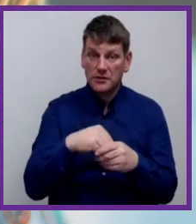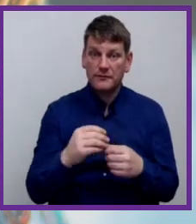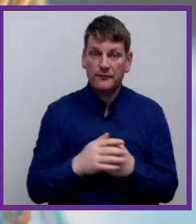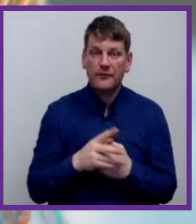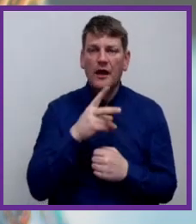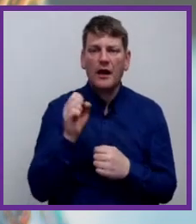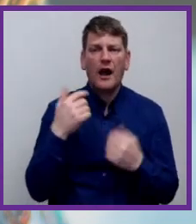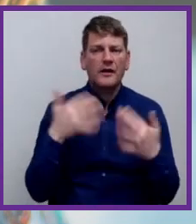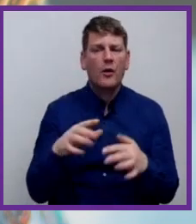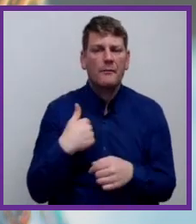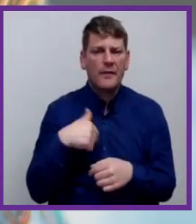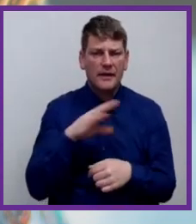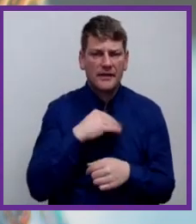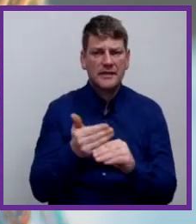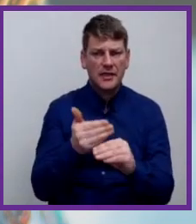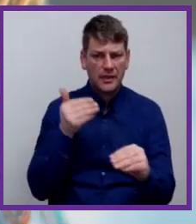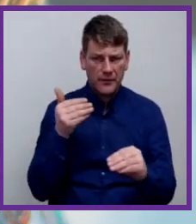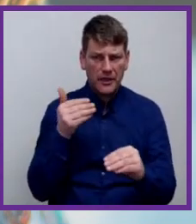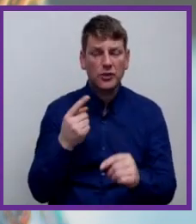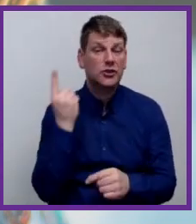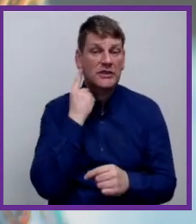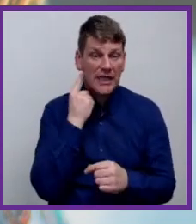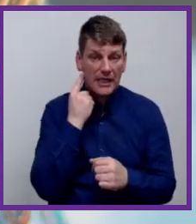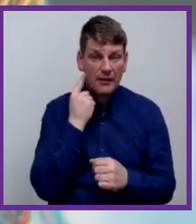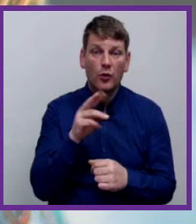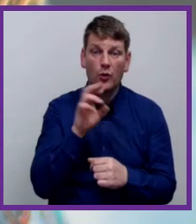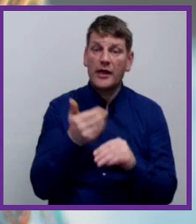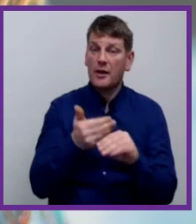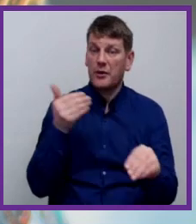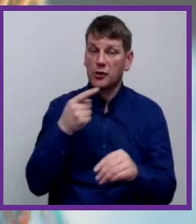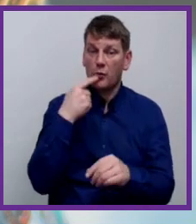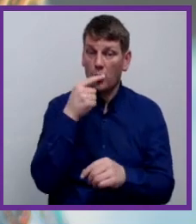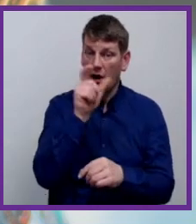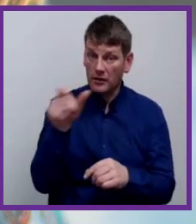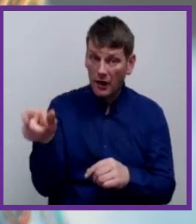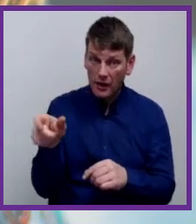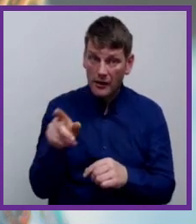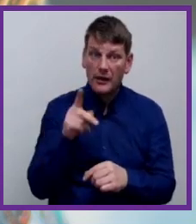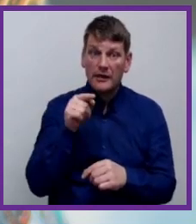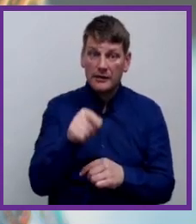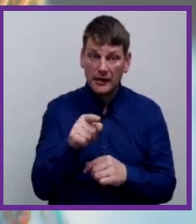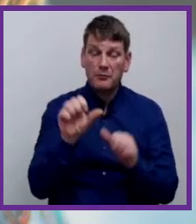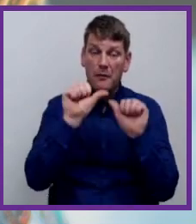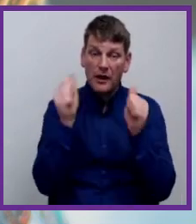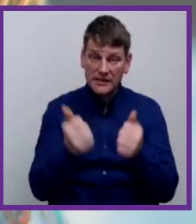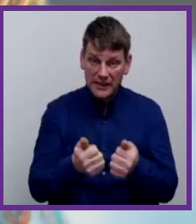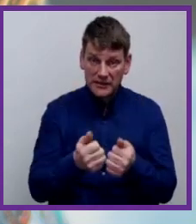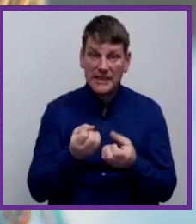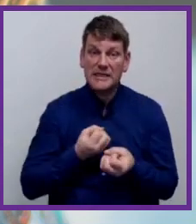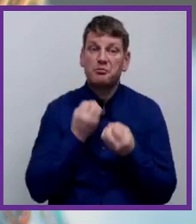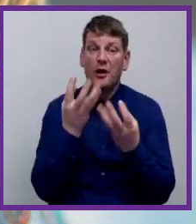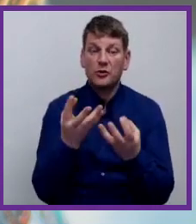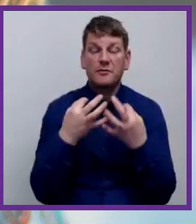Kā jau mēs iepriekš arī dzirdējām no iepriekšējiem runātājiem, tad mākslinieciskās